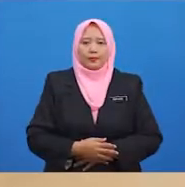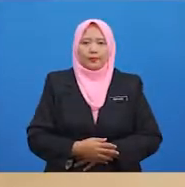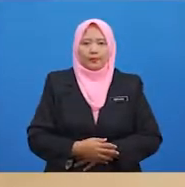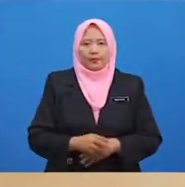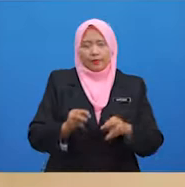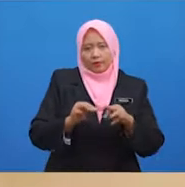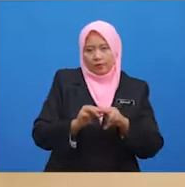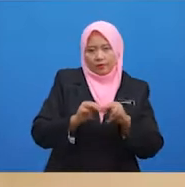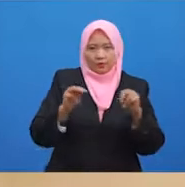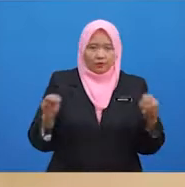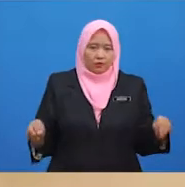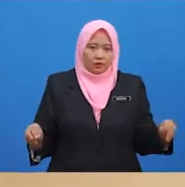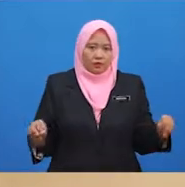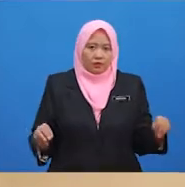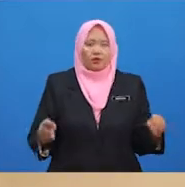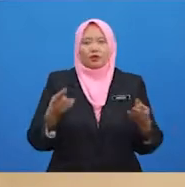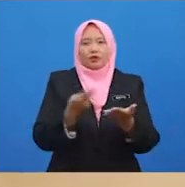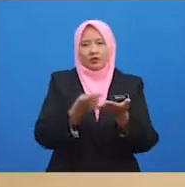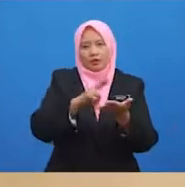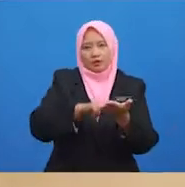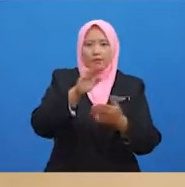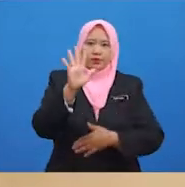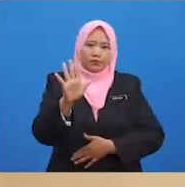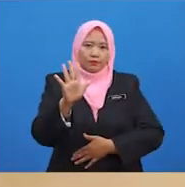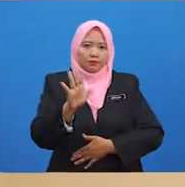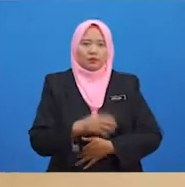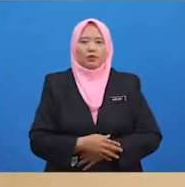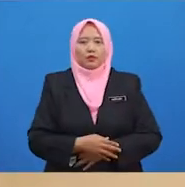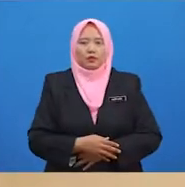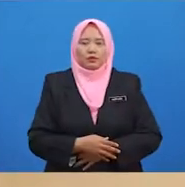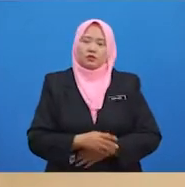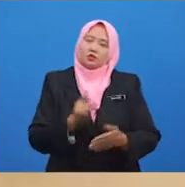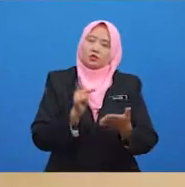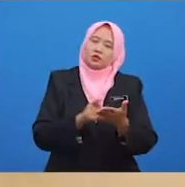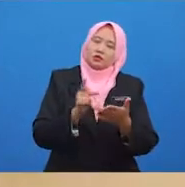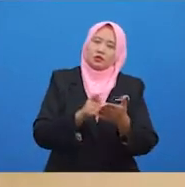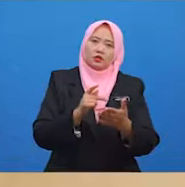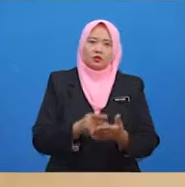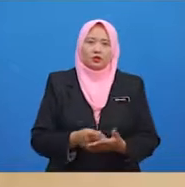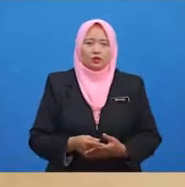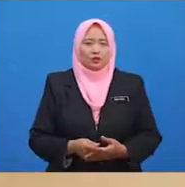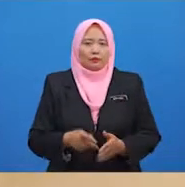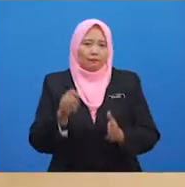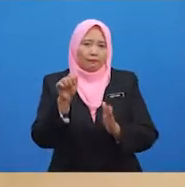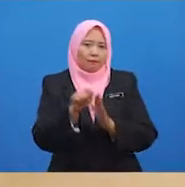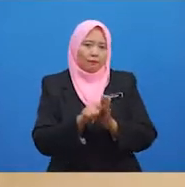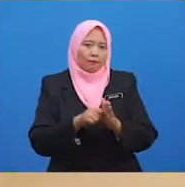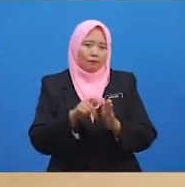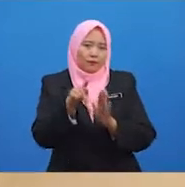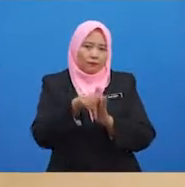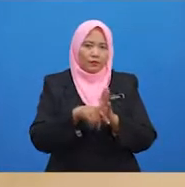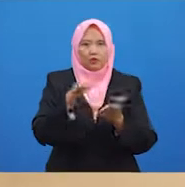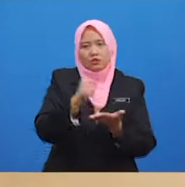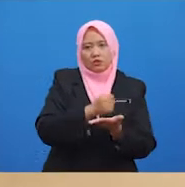Manakala, maksud rangkap kelima sajak pula ialah kadangkala penyajak teringin untuk menjadi